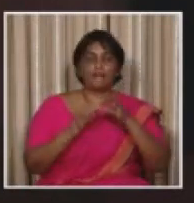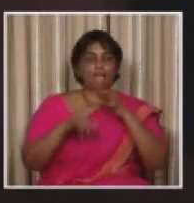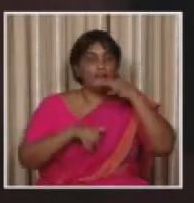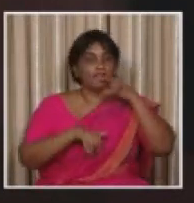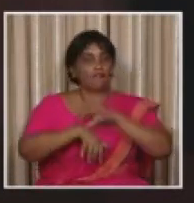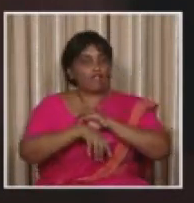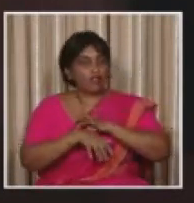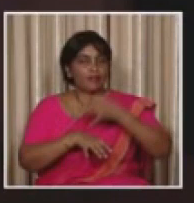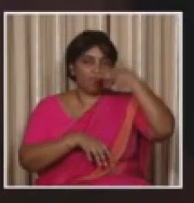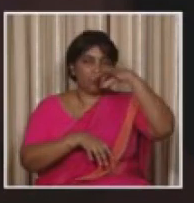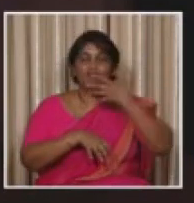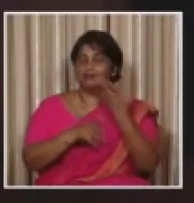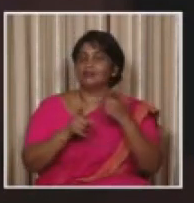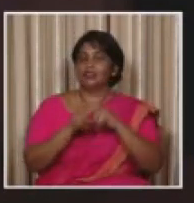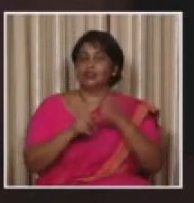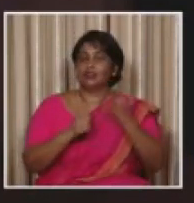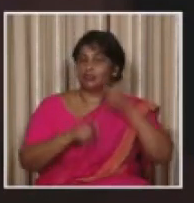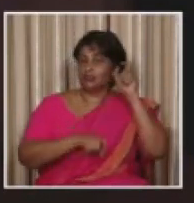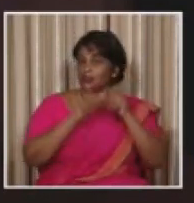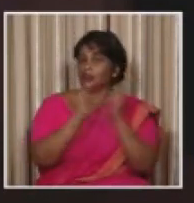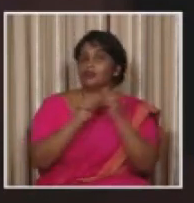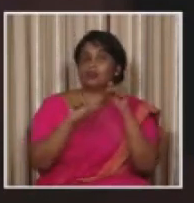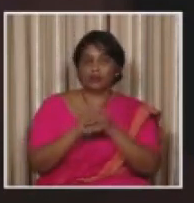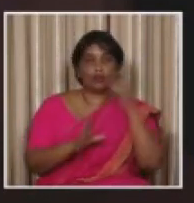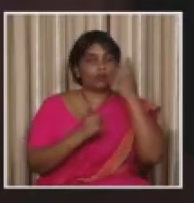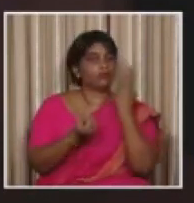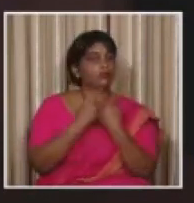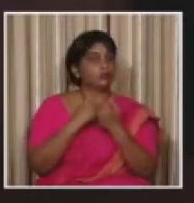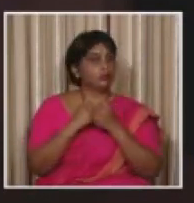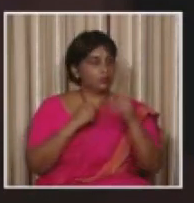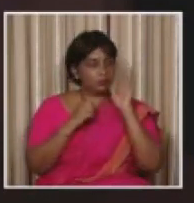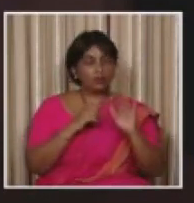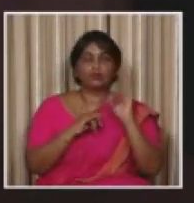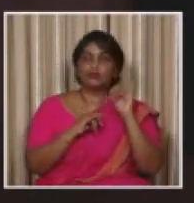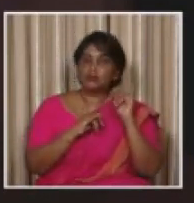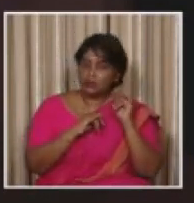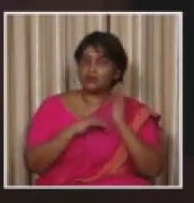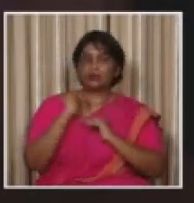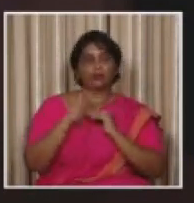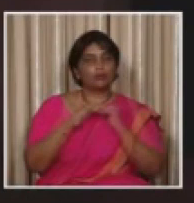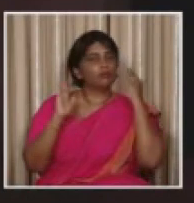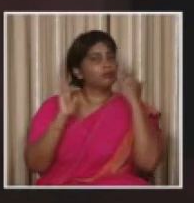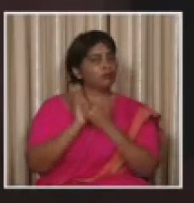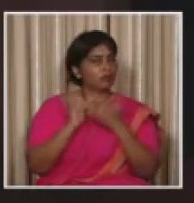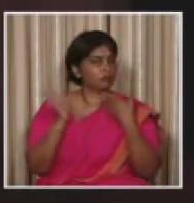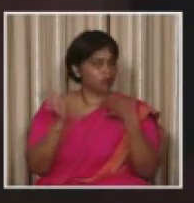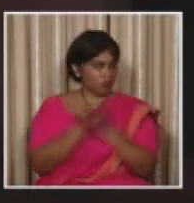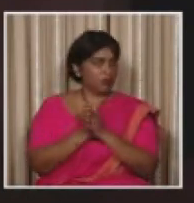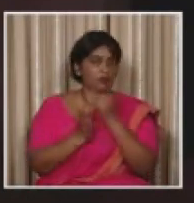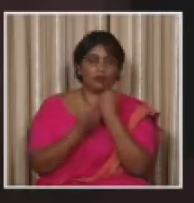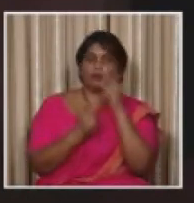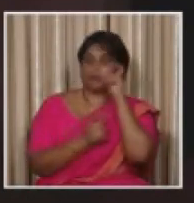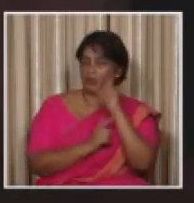වෙන්නට පුළුවන්, එහි සිටින සෞඛ්‍ය සේවක සේවිකාවන් ලෝකයේ නියාමනය කරන්නා වූ යම් කිසි ක්‍රමවේදයකට යටත්ද කියන එක උන් සොයා